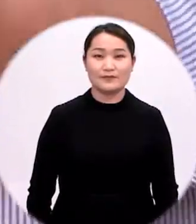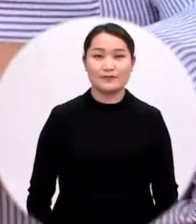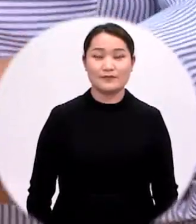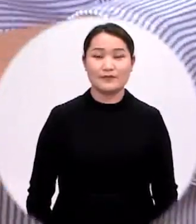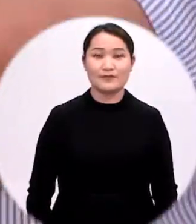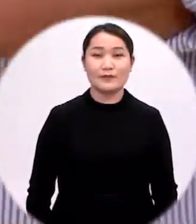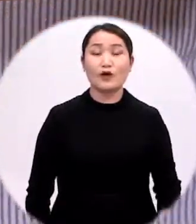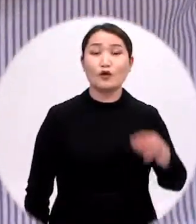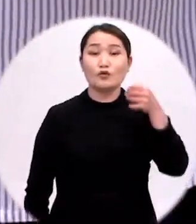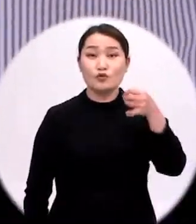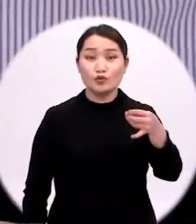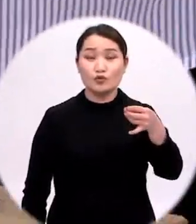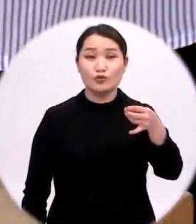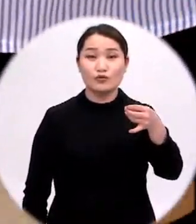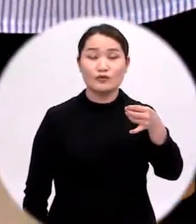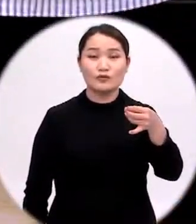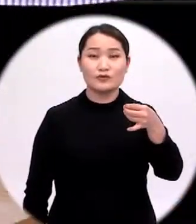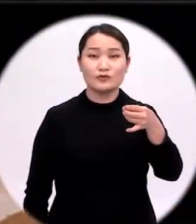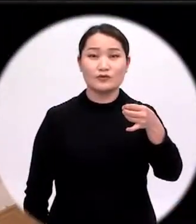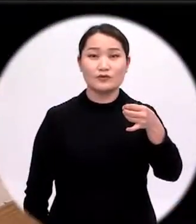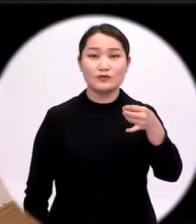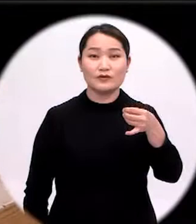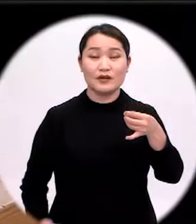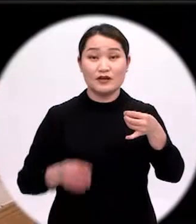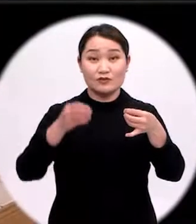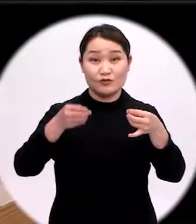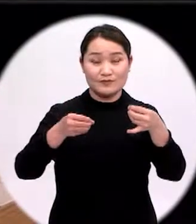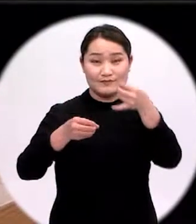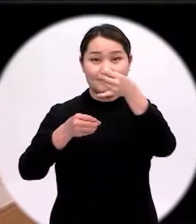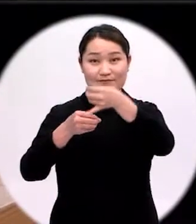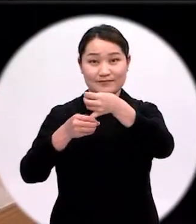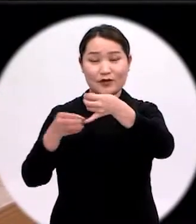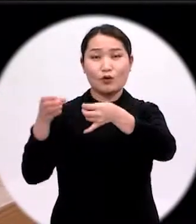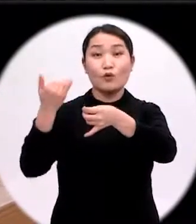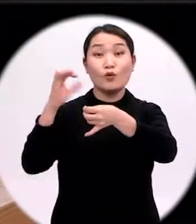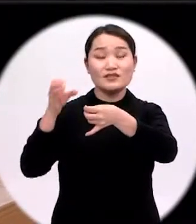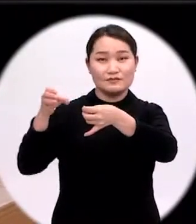бол юулүр. За багш нь юулүрийг ашиглаад усаа